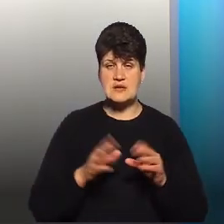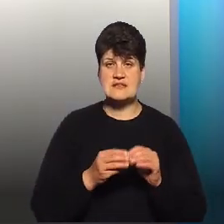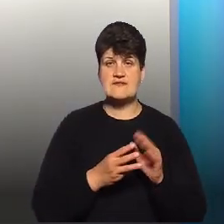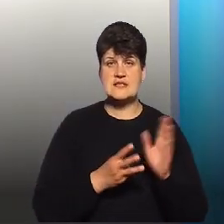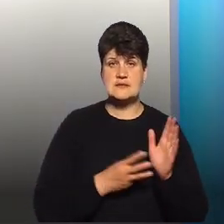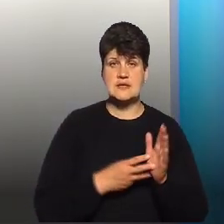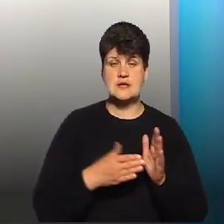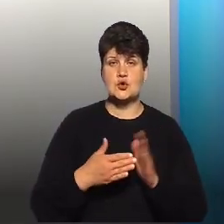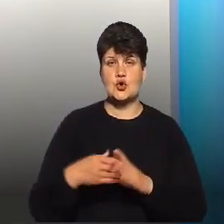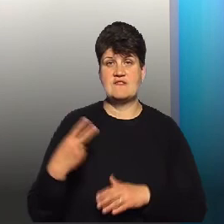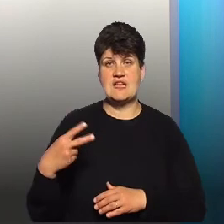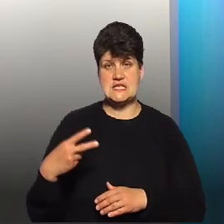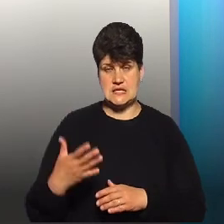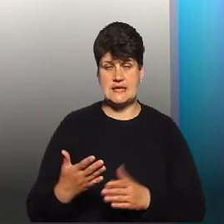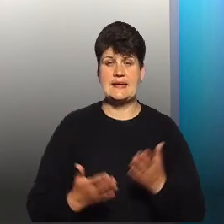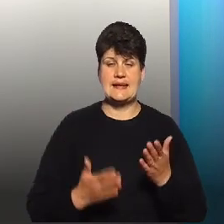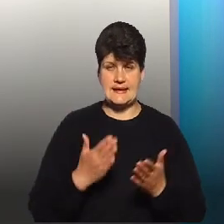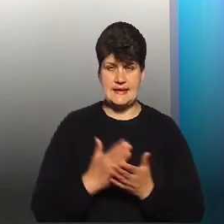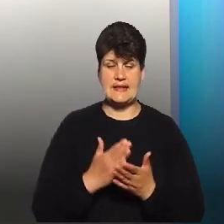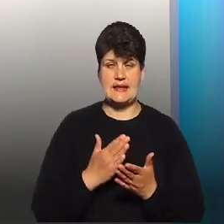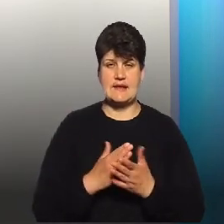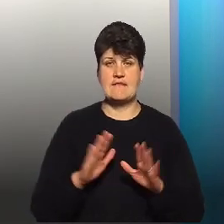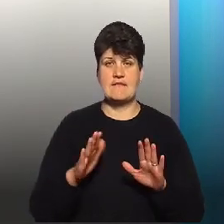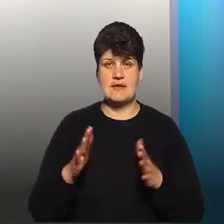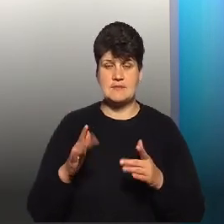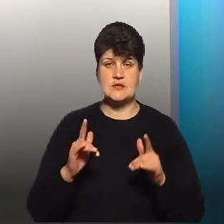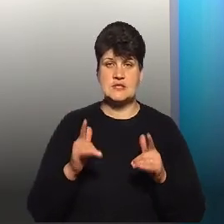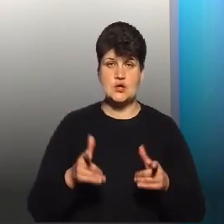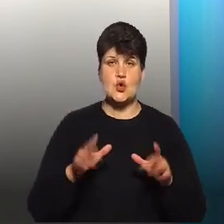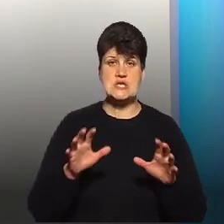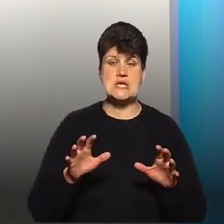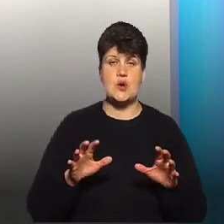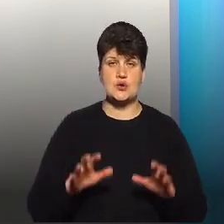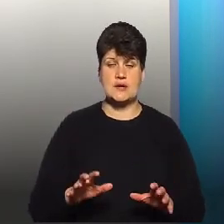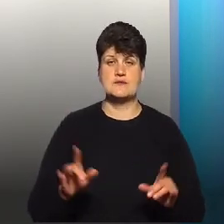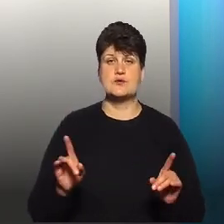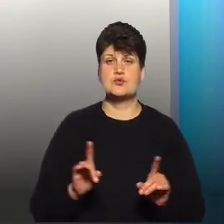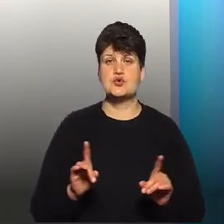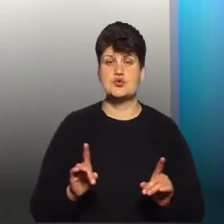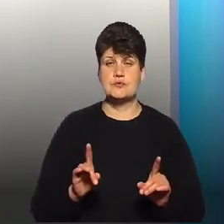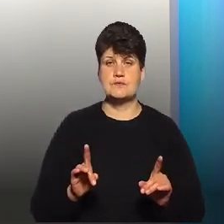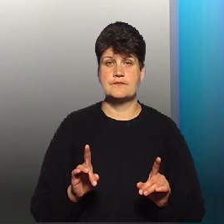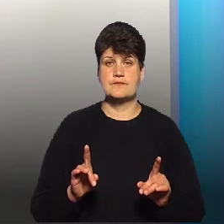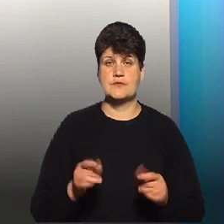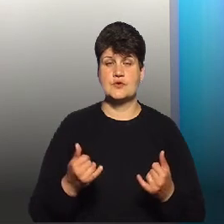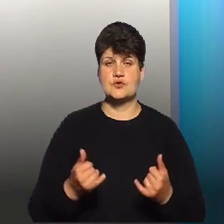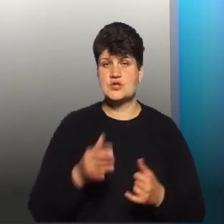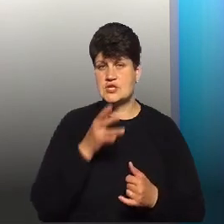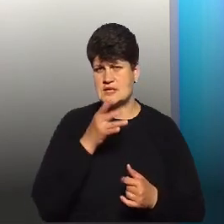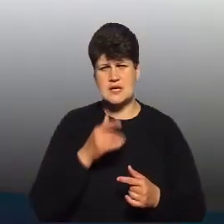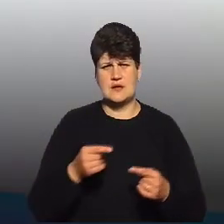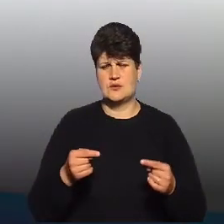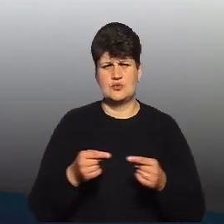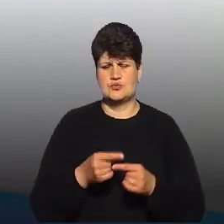20. Але є випадки, що згідно законодавства, що, ну, на даний час я не готовий таку статистику